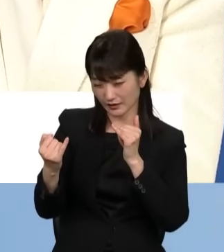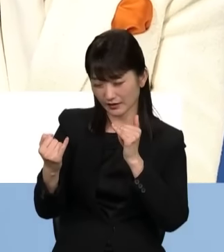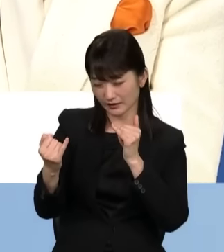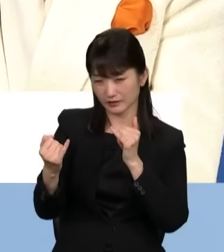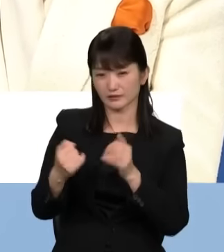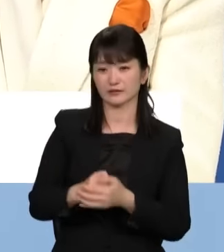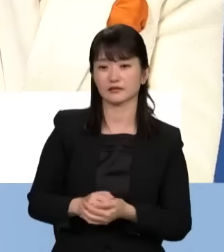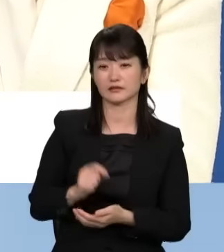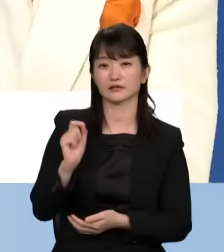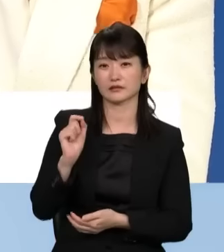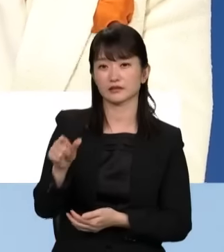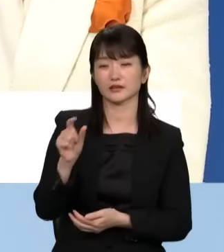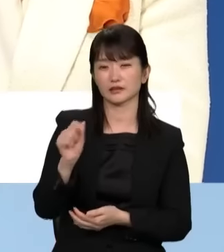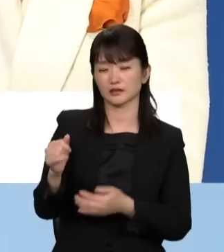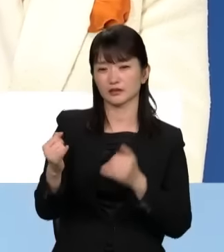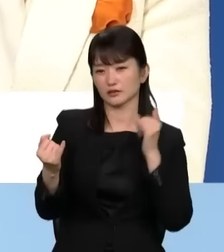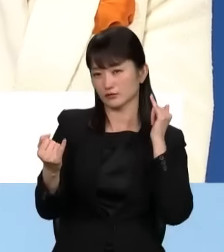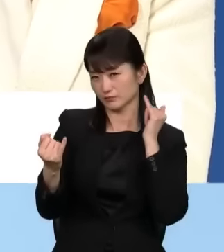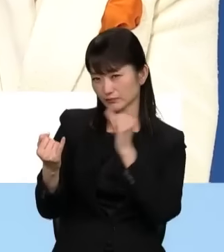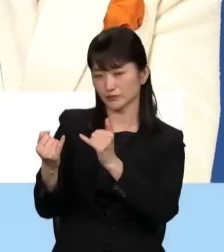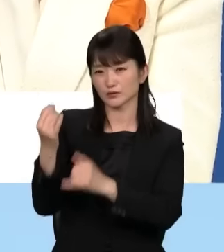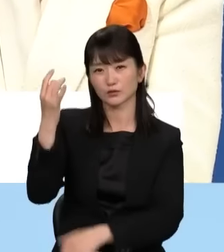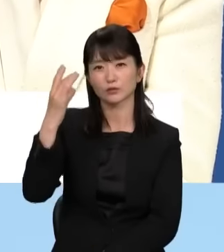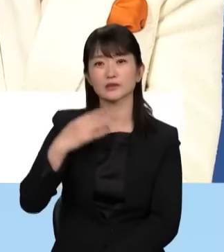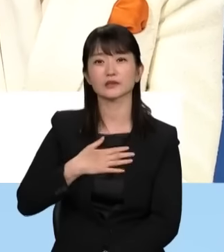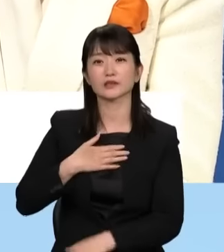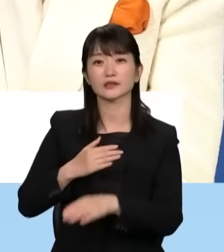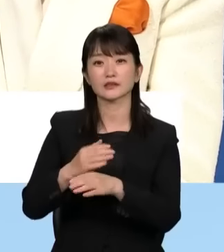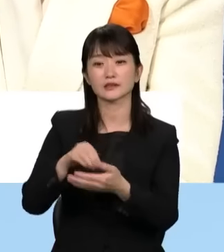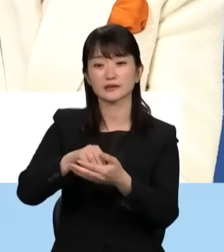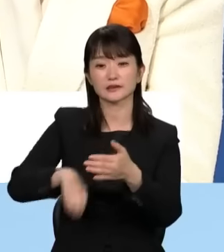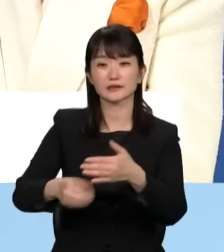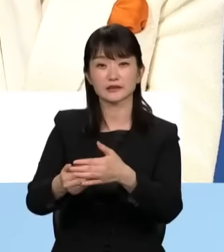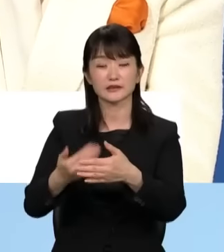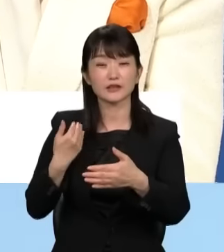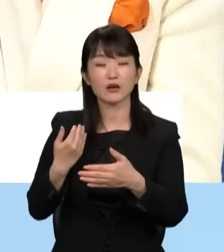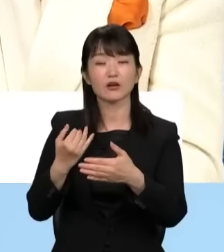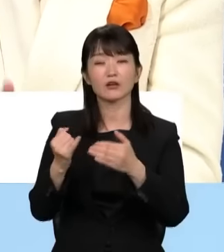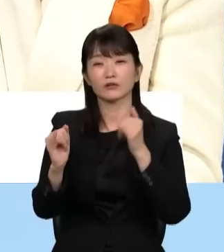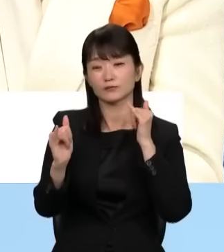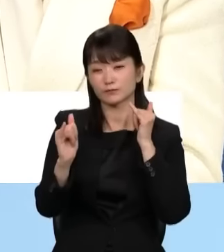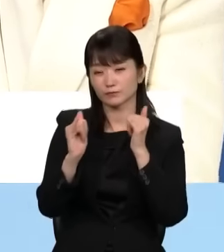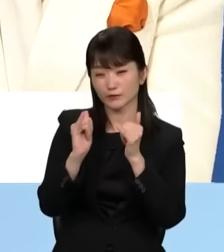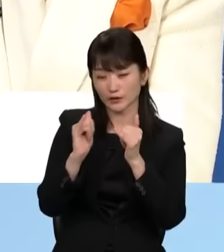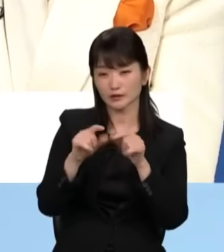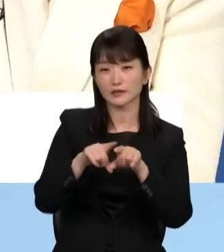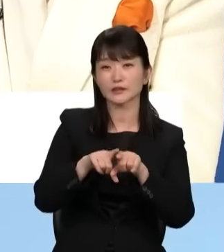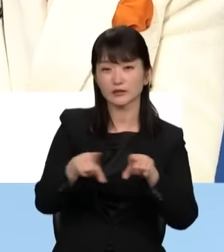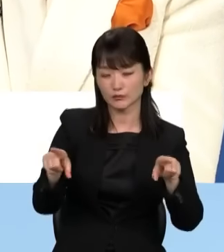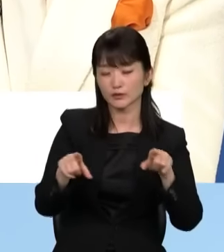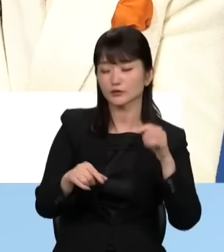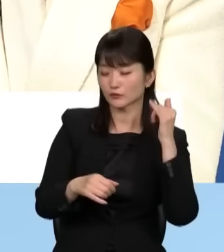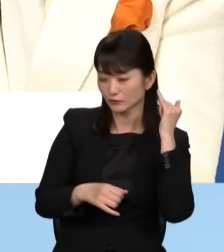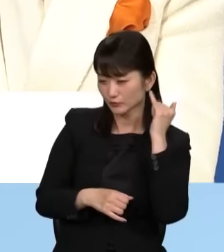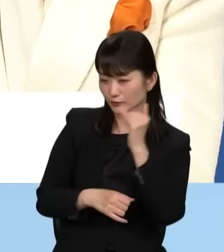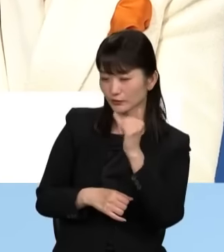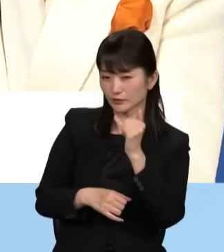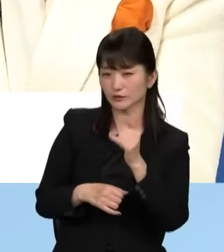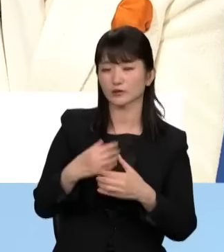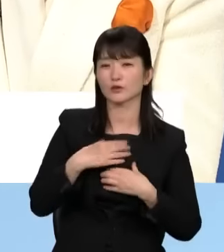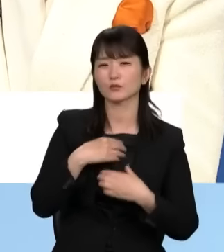뭐 텔레그램으로 전화를 주셨더라고요 기존에 제가 탈당하기를 했을 때 때는 일반 전화로 주셨었는데 그래서